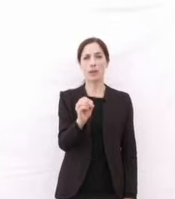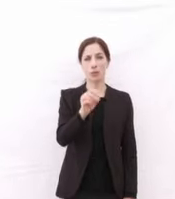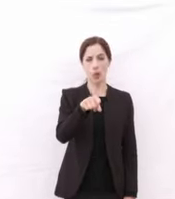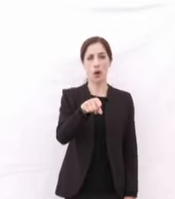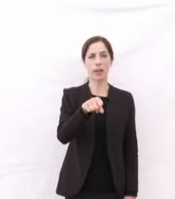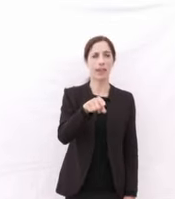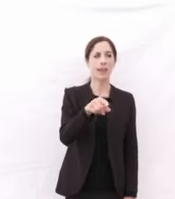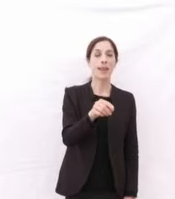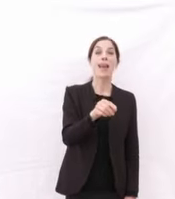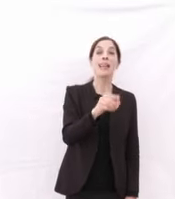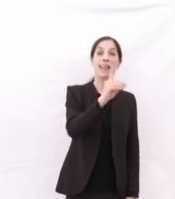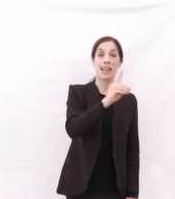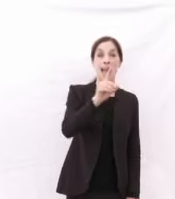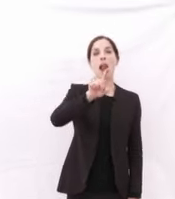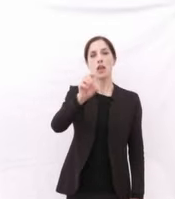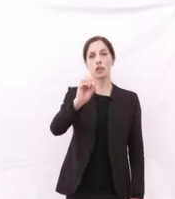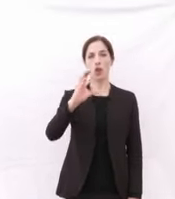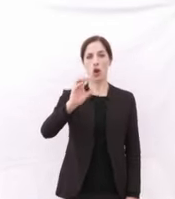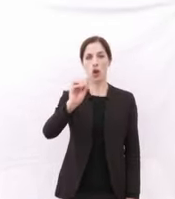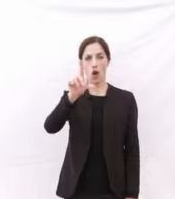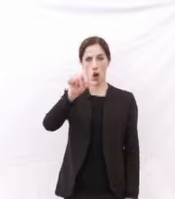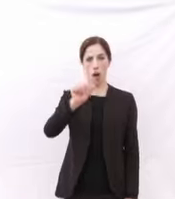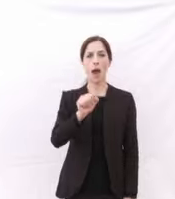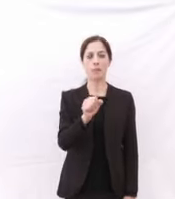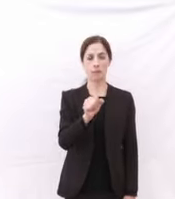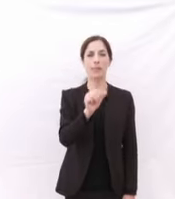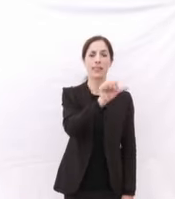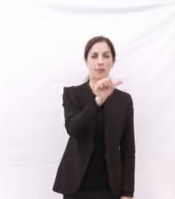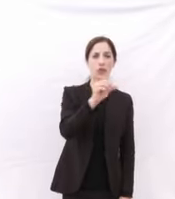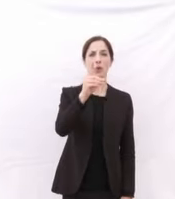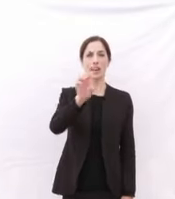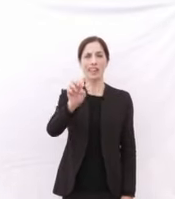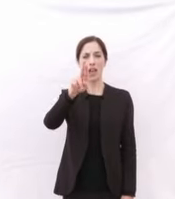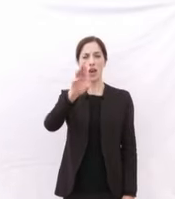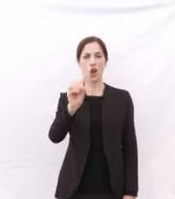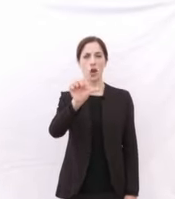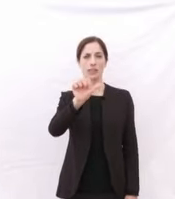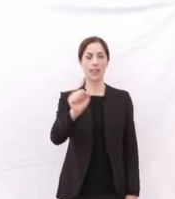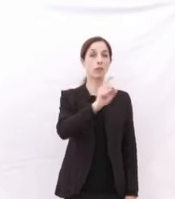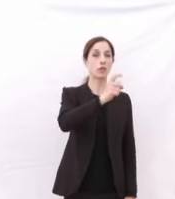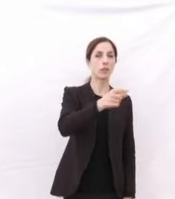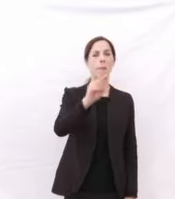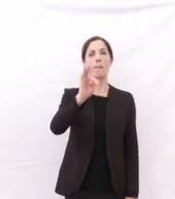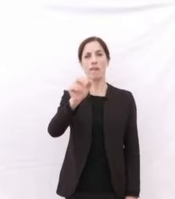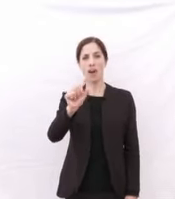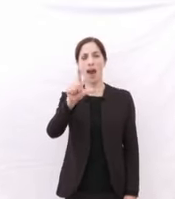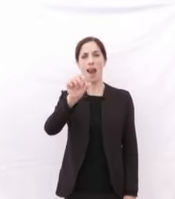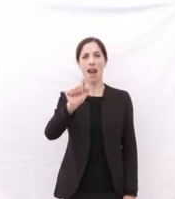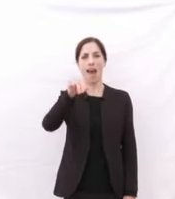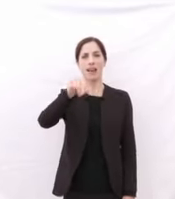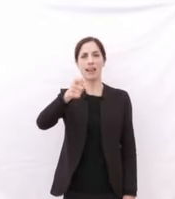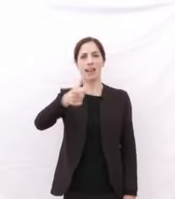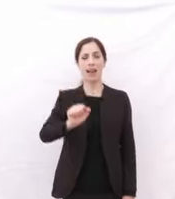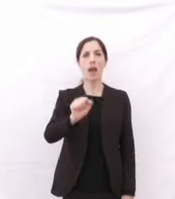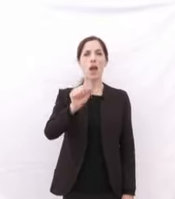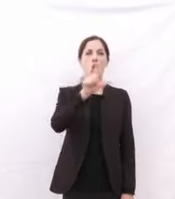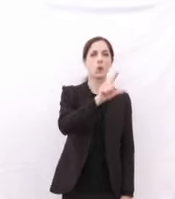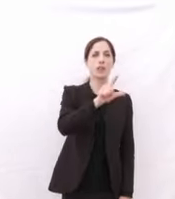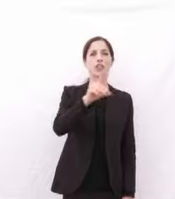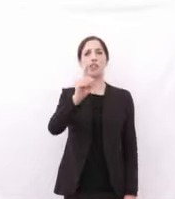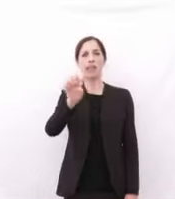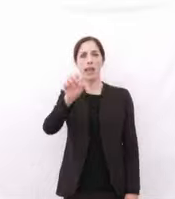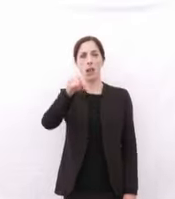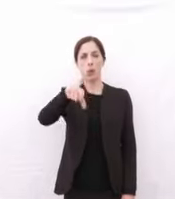Daniele Zoccola, Salvatore De Rosa, Giuseppe Falanga, Luigi Sequino,